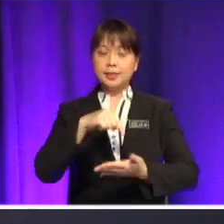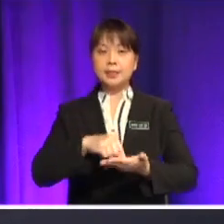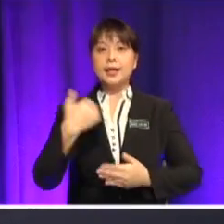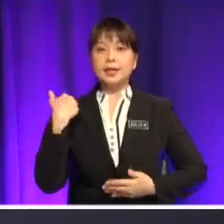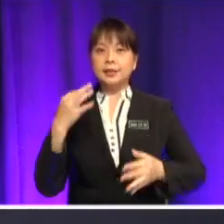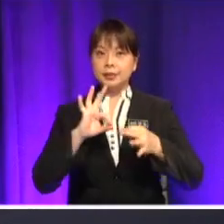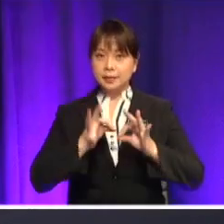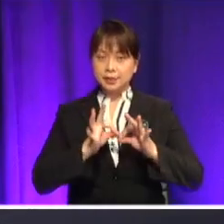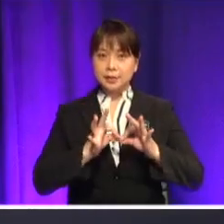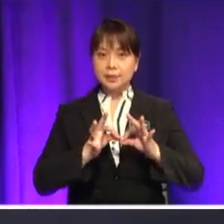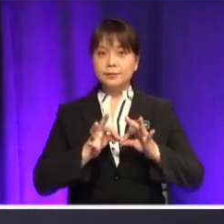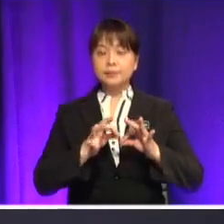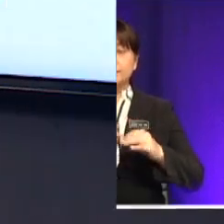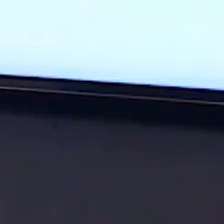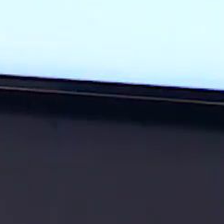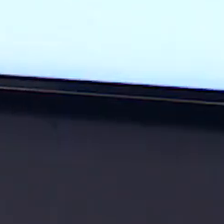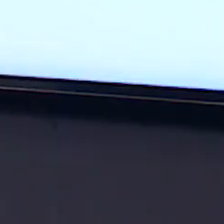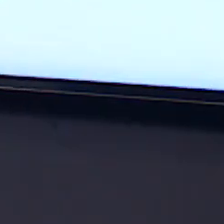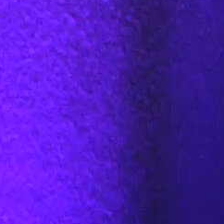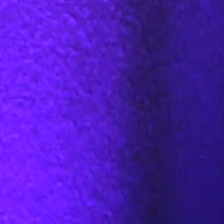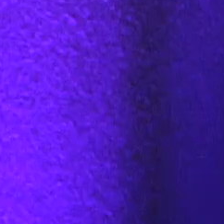dan juru bahasa isyarat yaitu